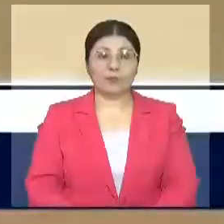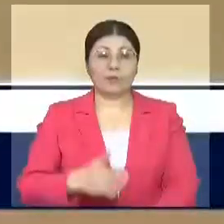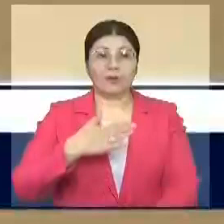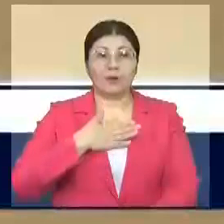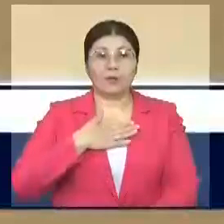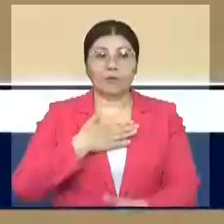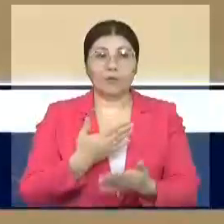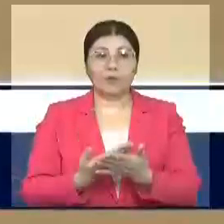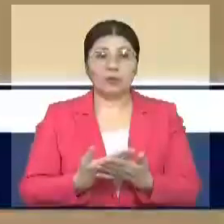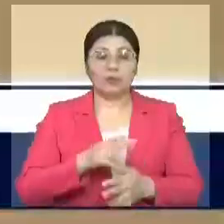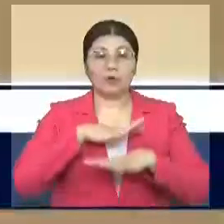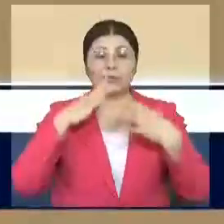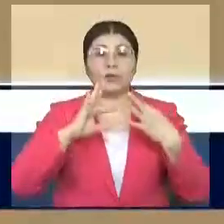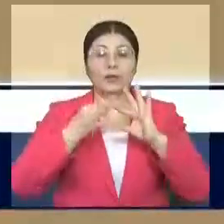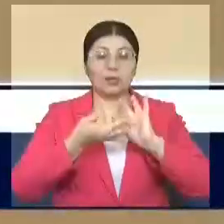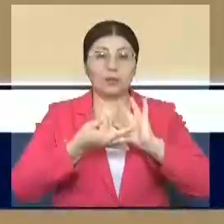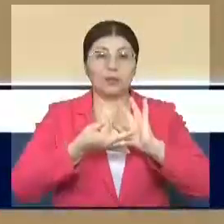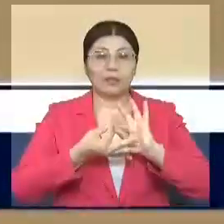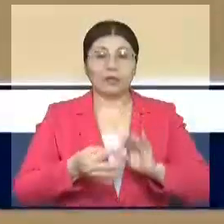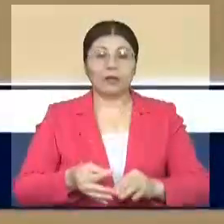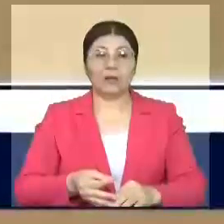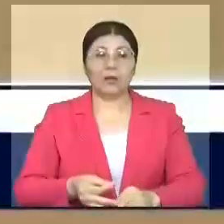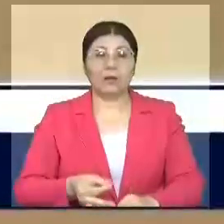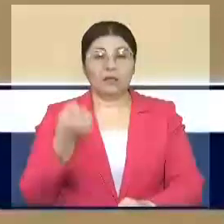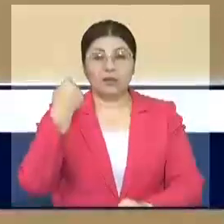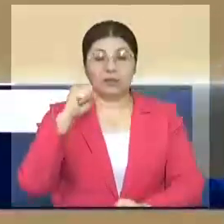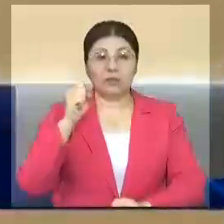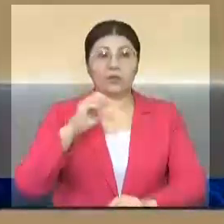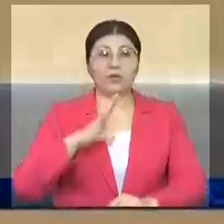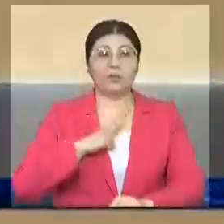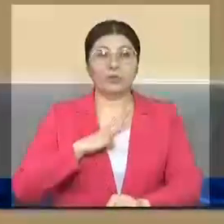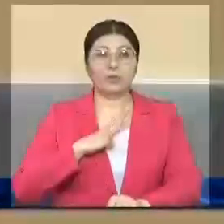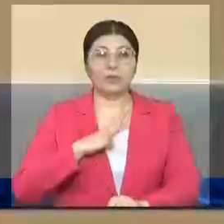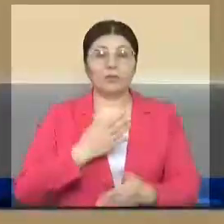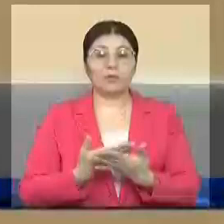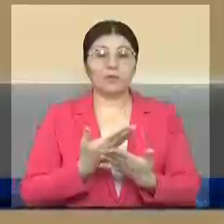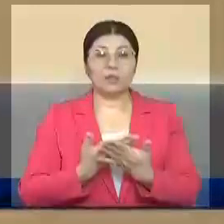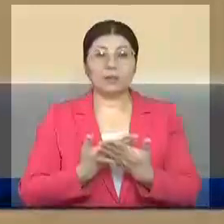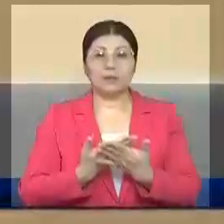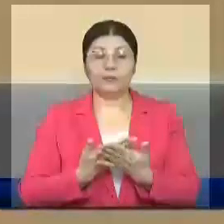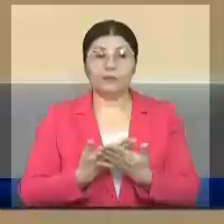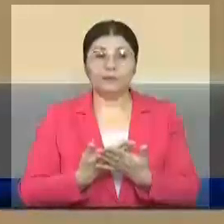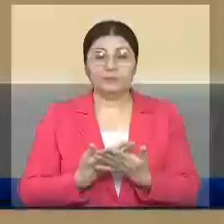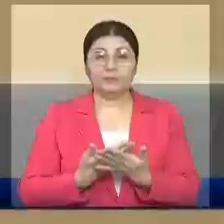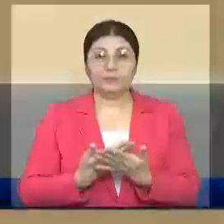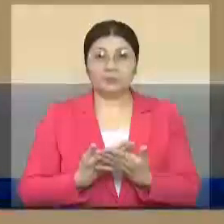Мен көптеген олимпиадалардың жеңімпазы атандым. Атап өтсек,